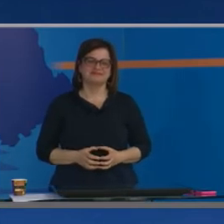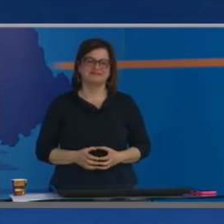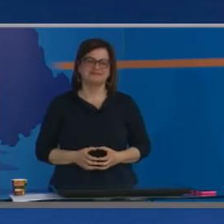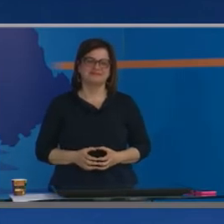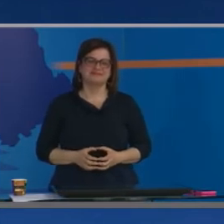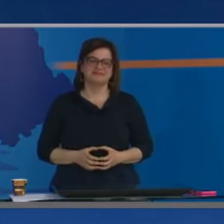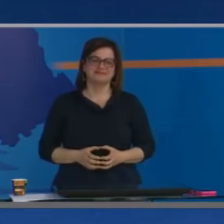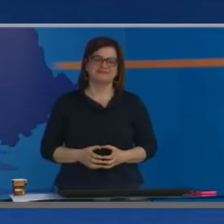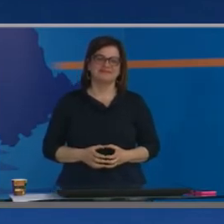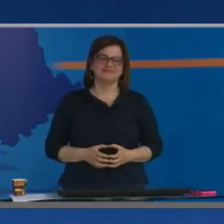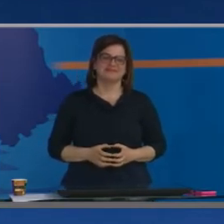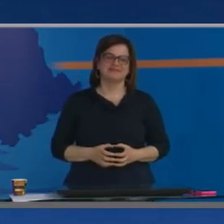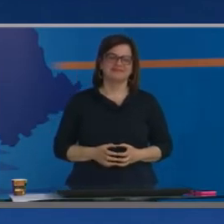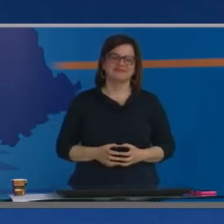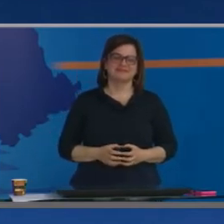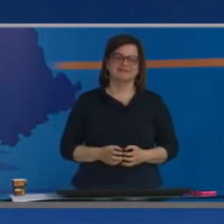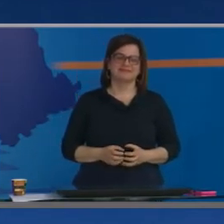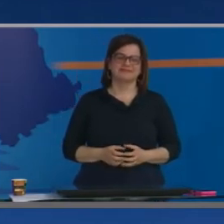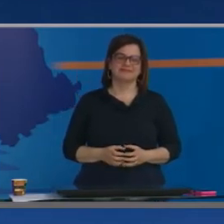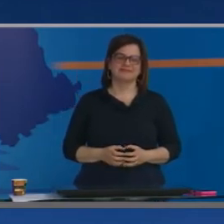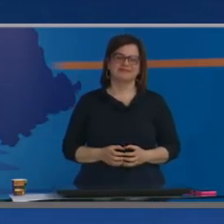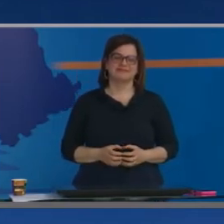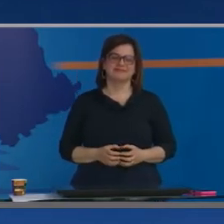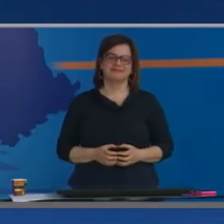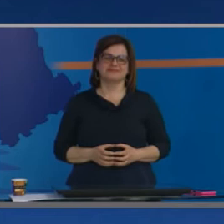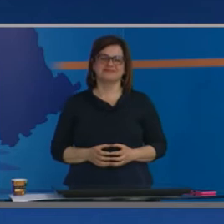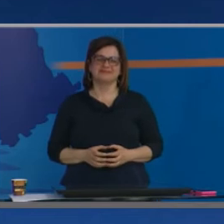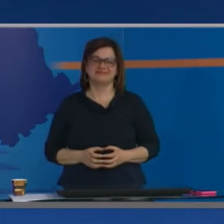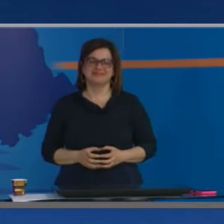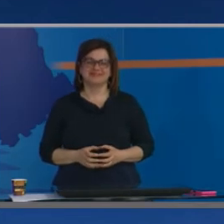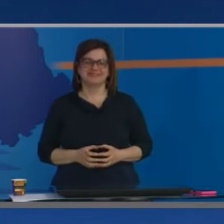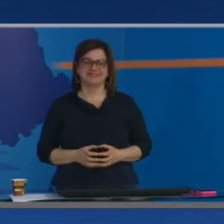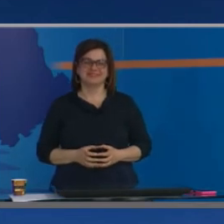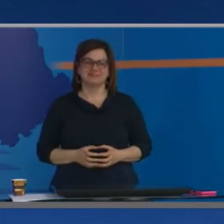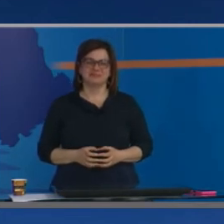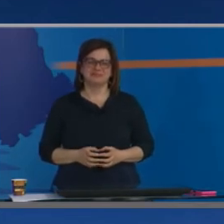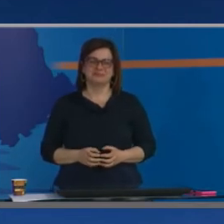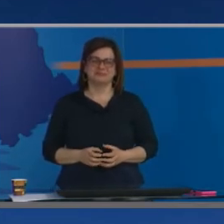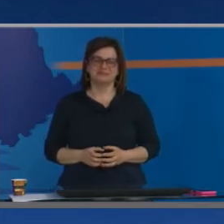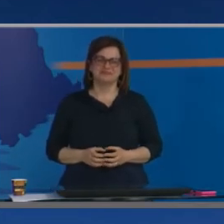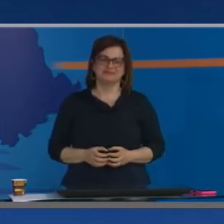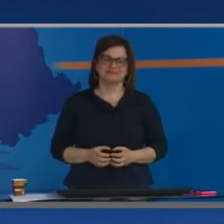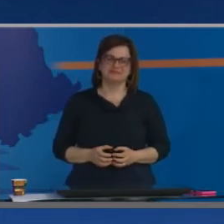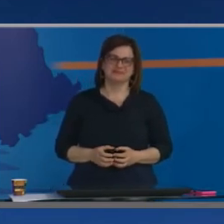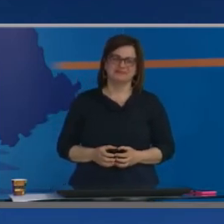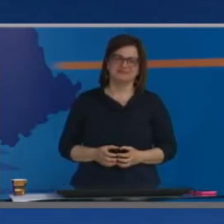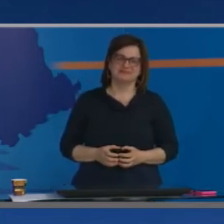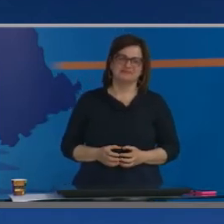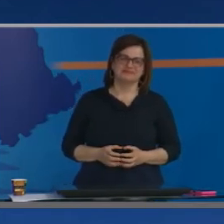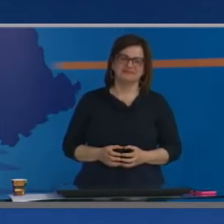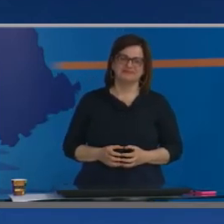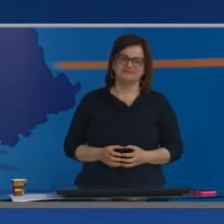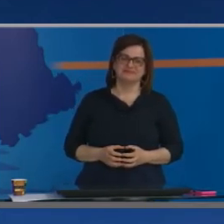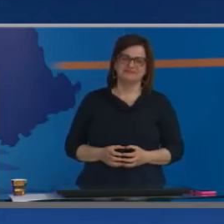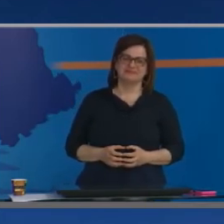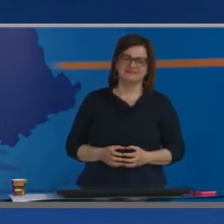dovremmo avercelo buono. Sicuramente il sabato, la domenica, ecco, qualche minimo rischio in più, soprattutto